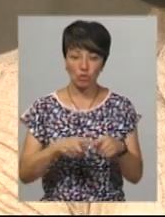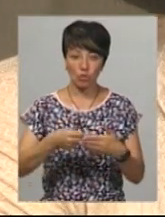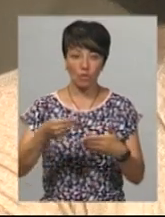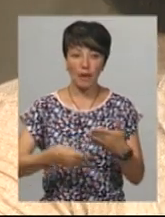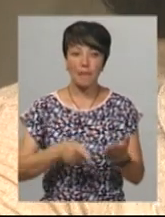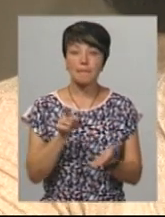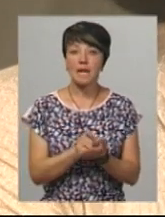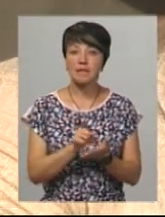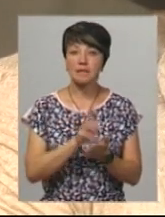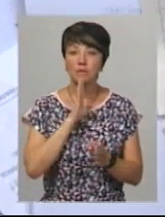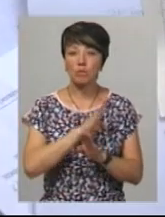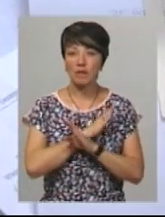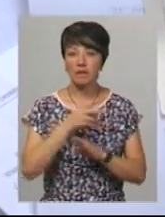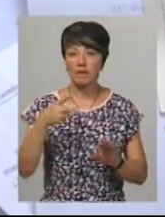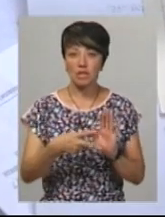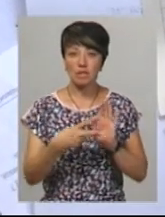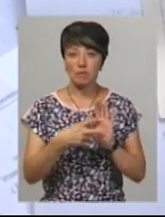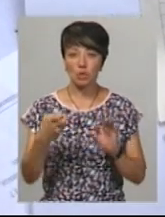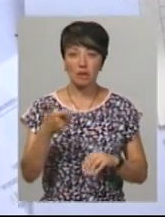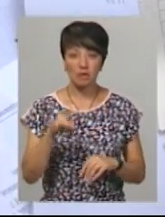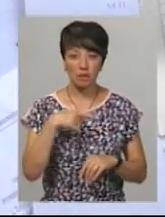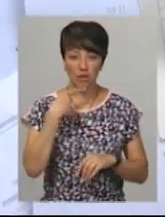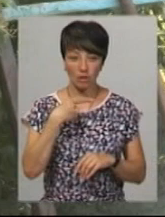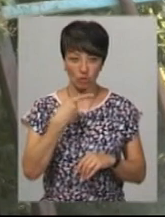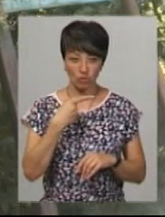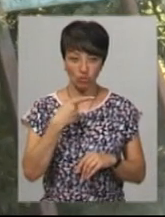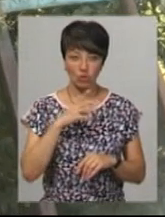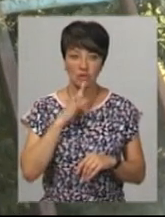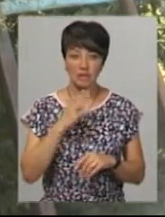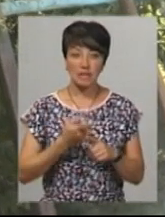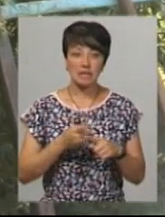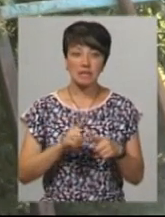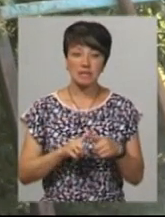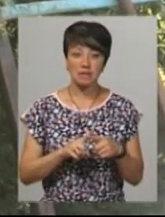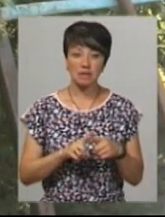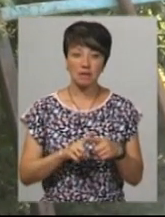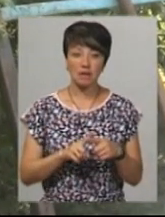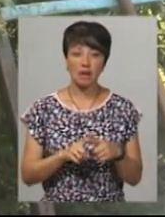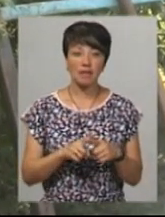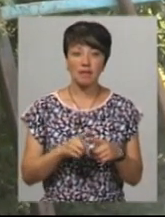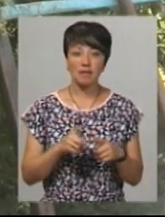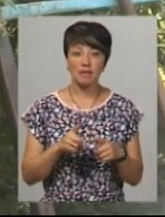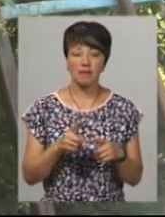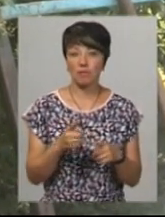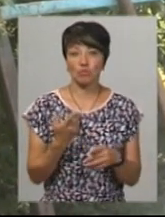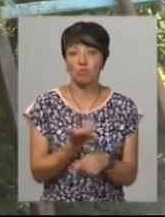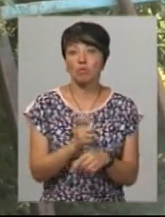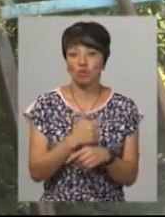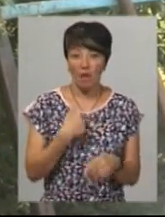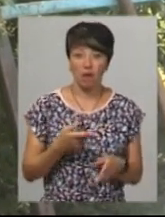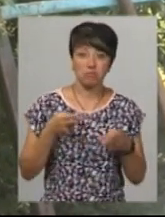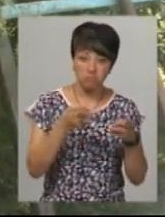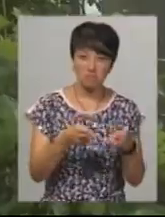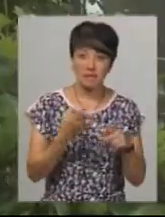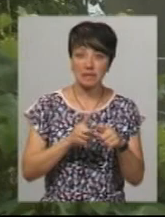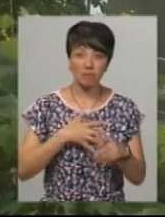Пенсія покійної Ніни Самари – 2700 гривень, каже Ольга Пастерук. Це не значна сума, я їх вже вивозила, поки від лютого місяця я їх їздила. Це вже